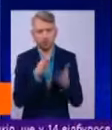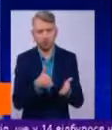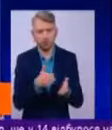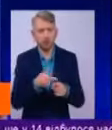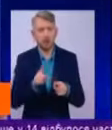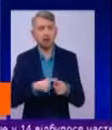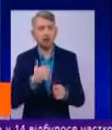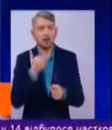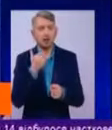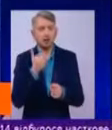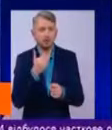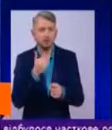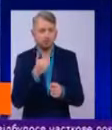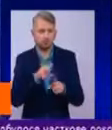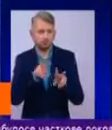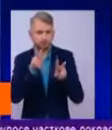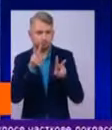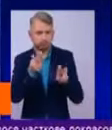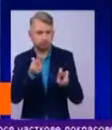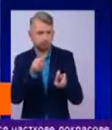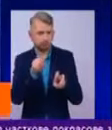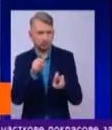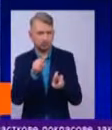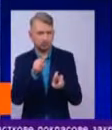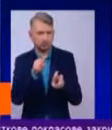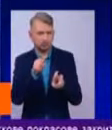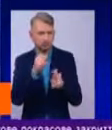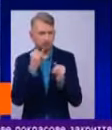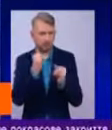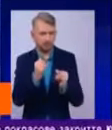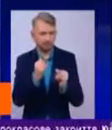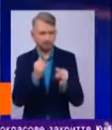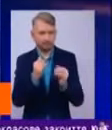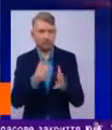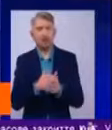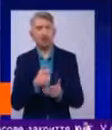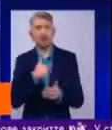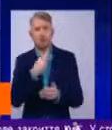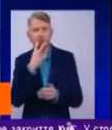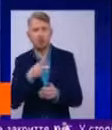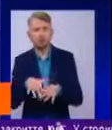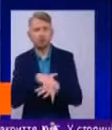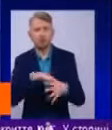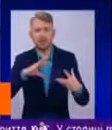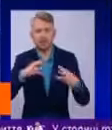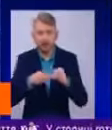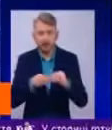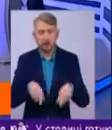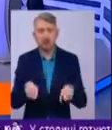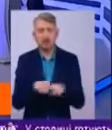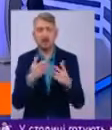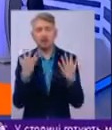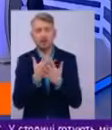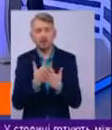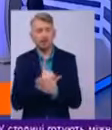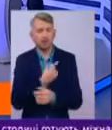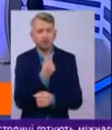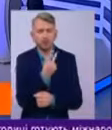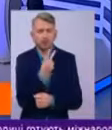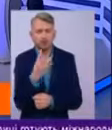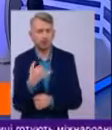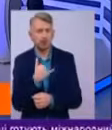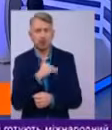його демонізація і так далі. Тому я просто бачу тут суспільні наслідки, оскільки, я знову ж таки, такі фільми у нас одиничні. У